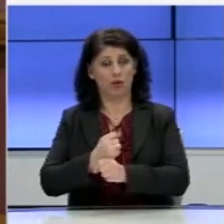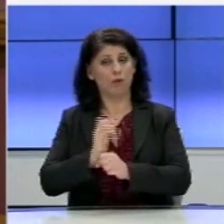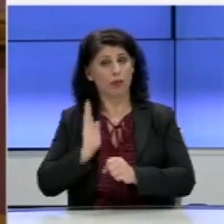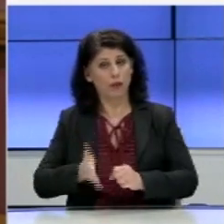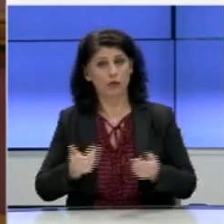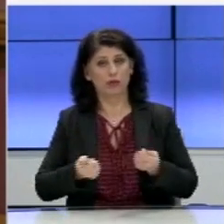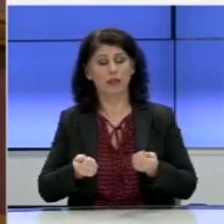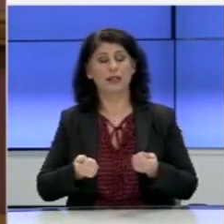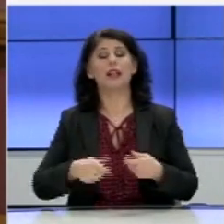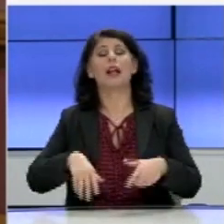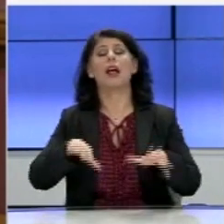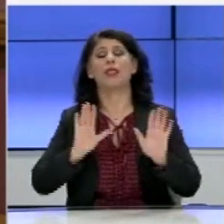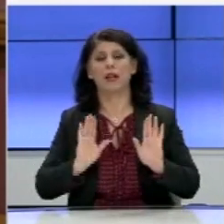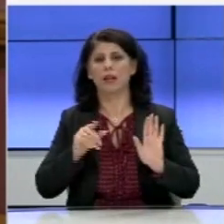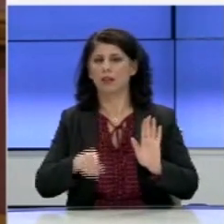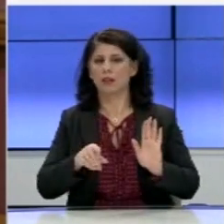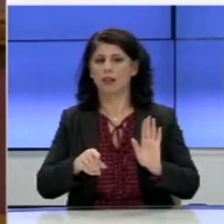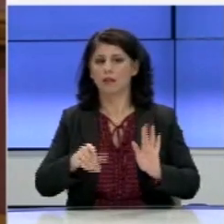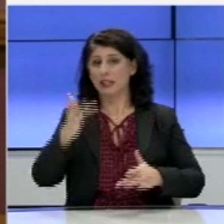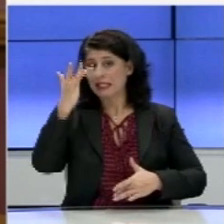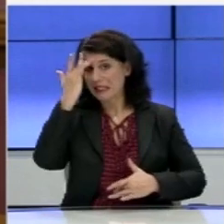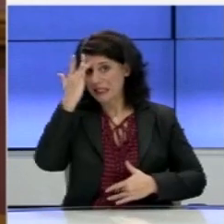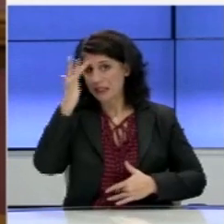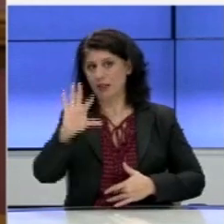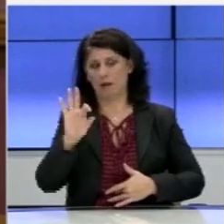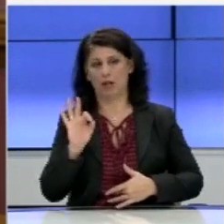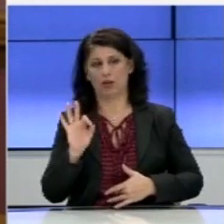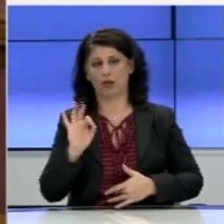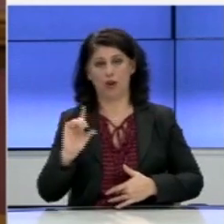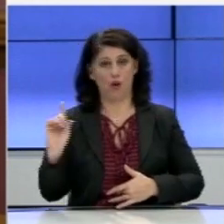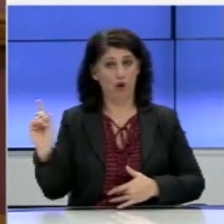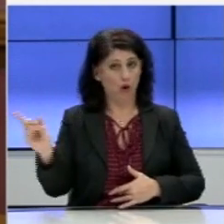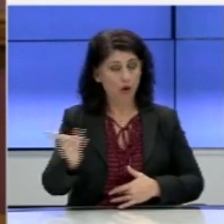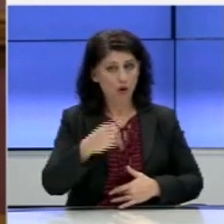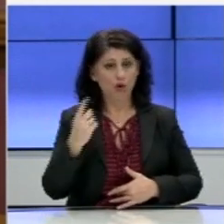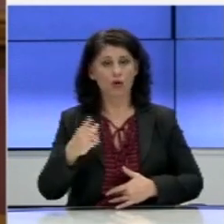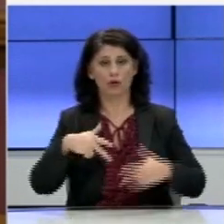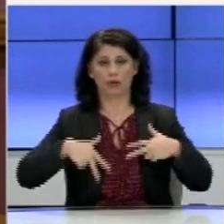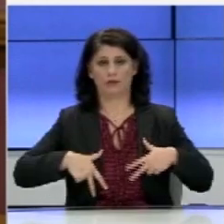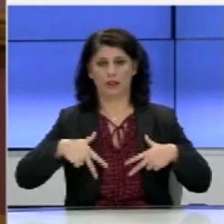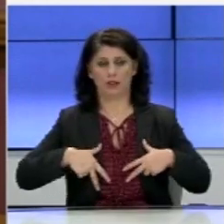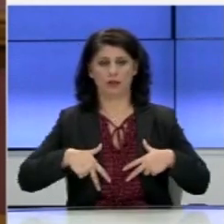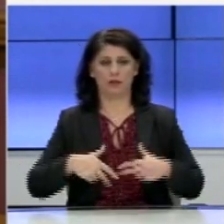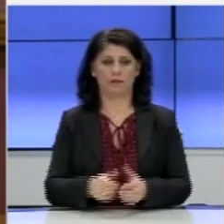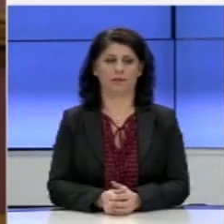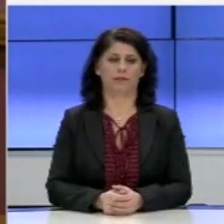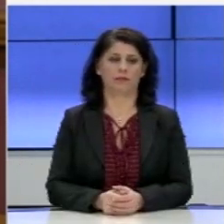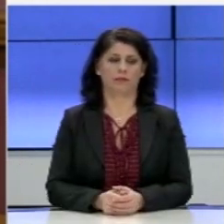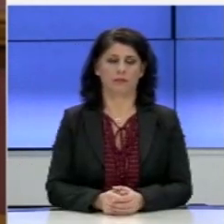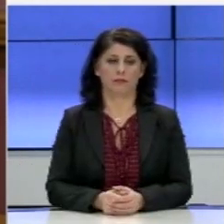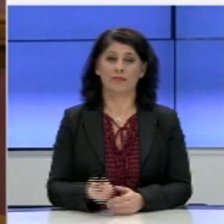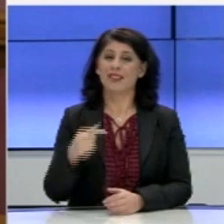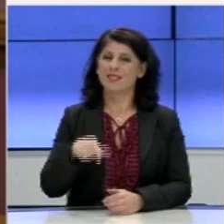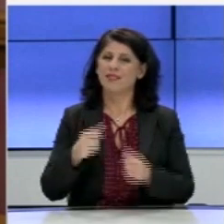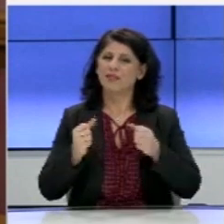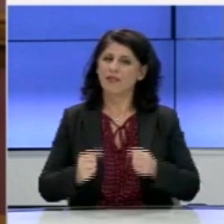μπορούσε να γίνει και δεν έγινε, και αυτό είναι συνειδητή επιλογή όλων, επαναλαμβάνω, των κυβερνήσεων. Λοιπόν, σε αυτή